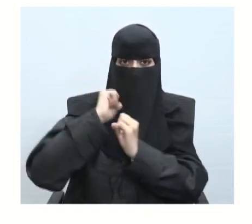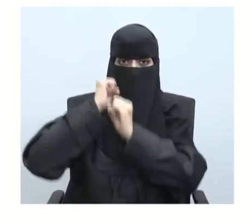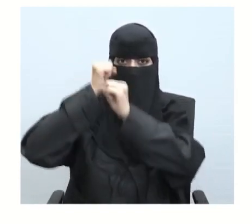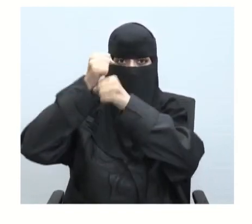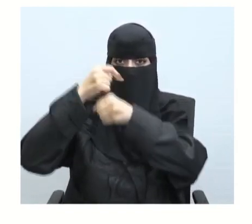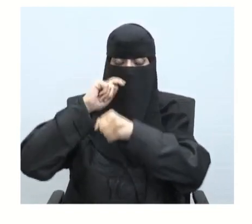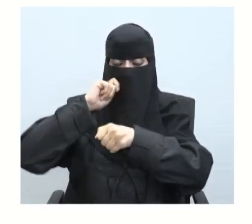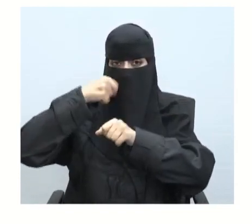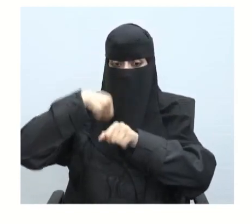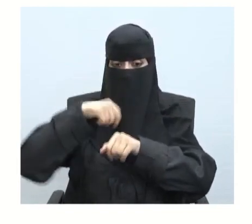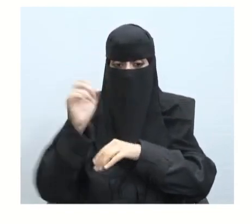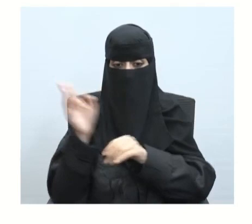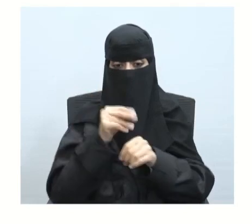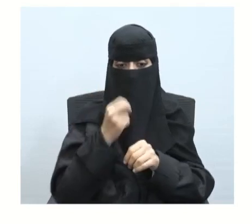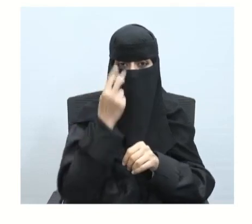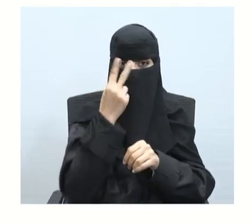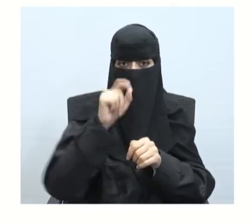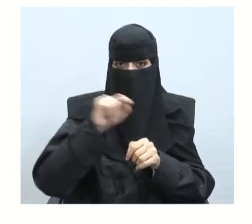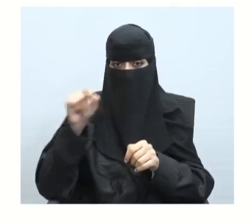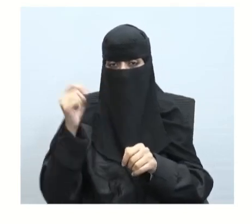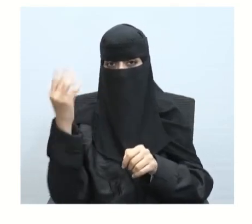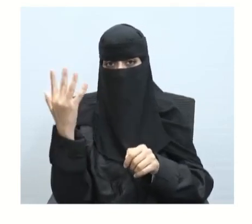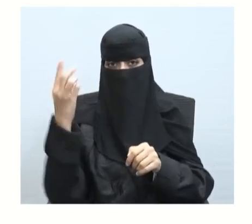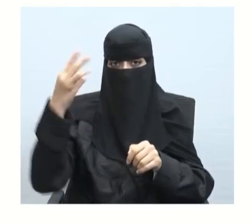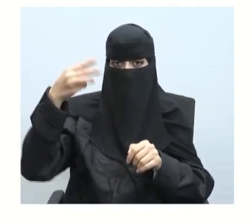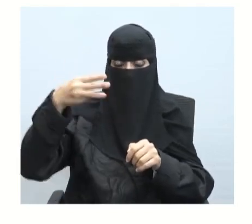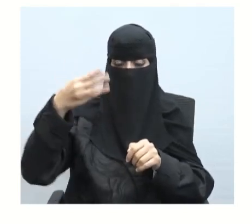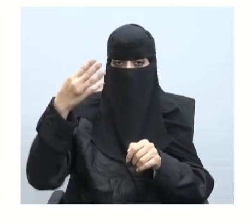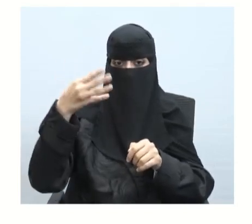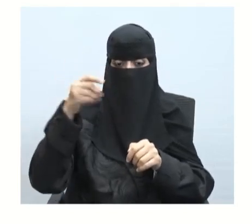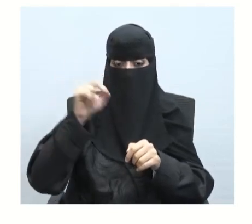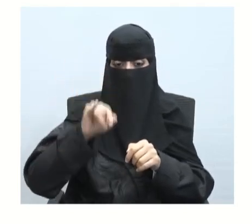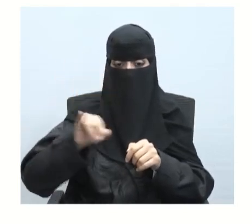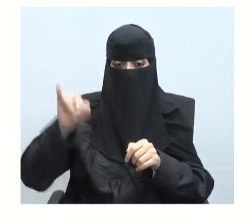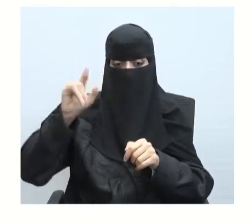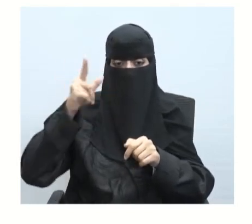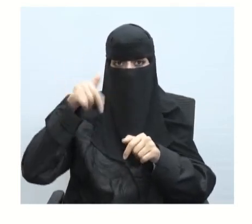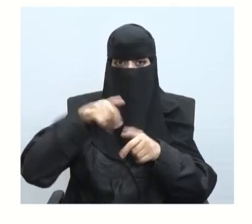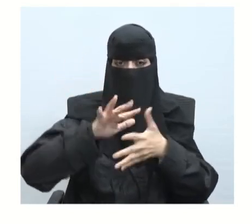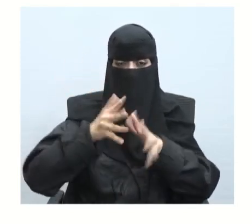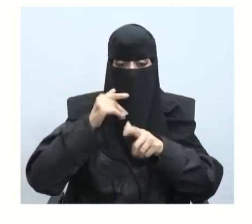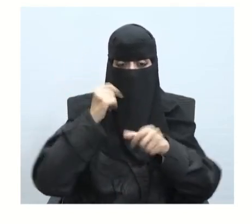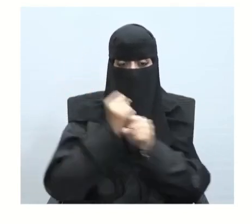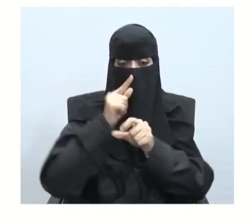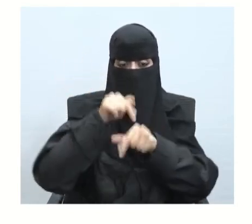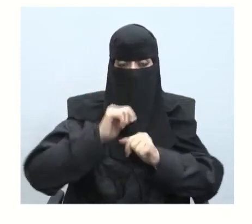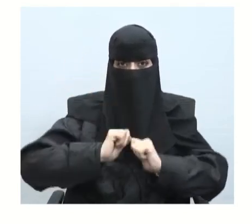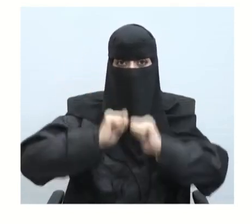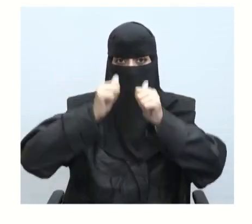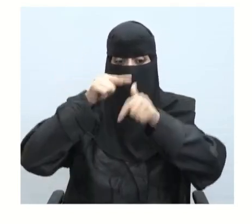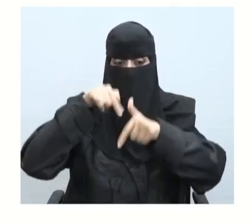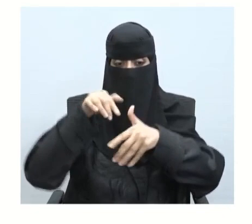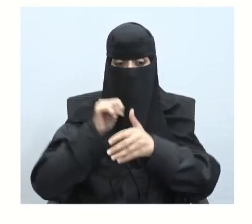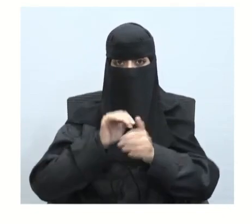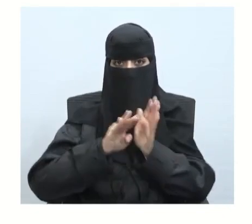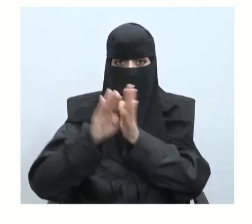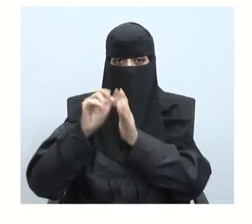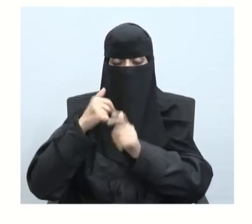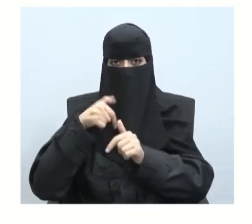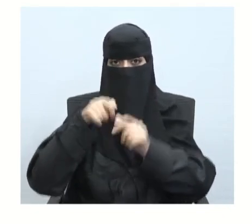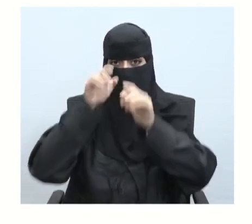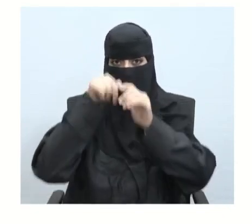45 متر تقريبا ما اقل مقدار من الشغل يجب ان يبذل لدفع